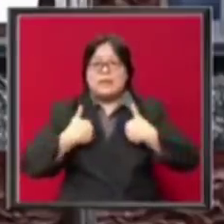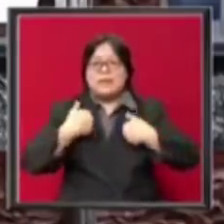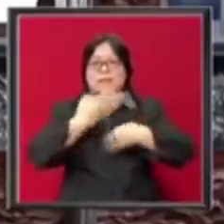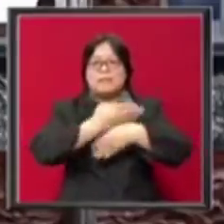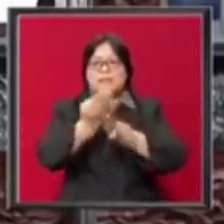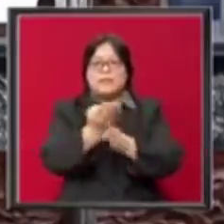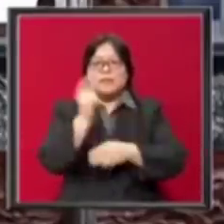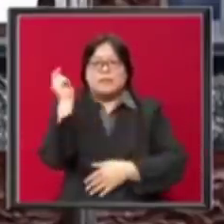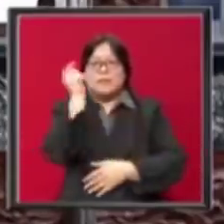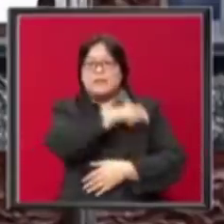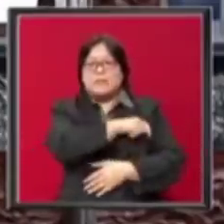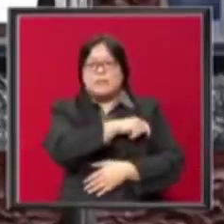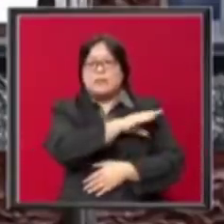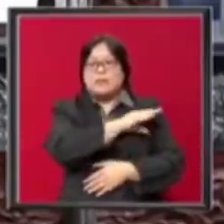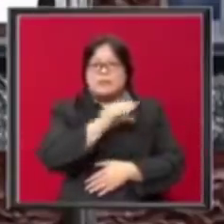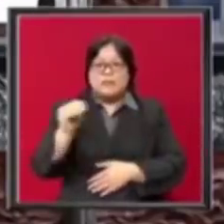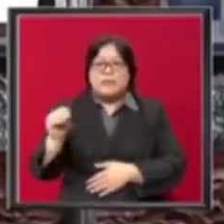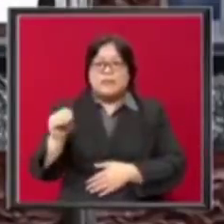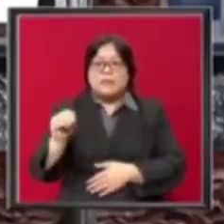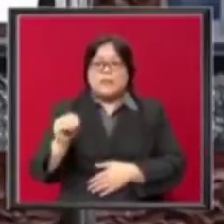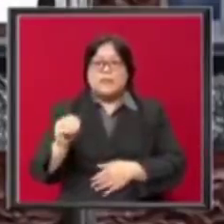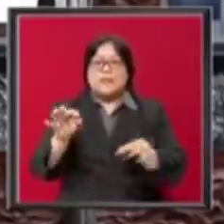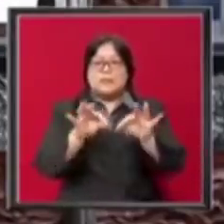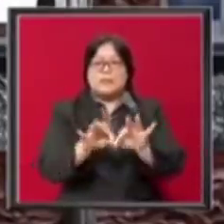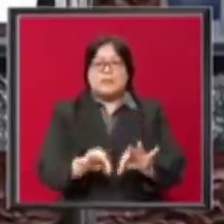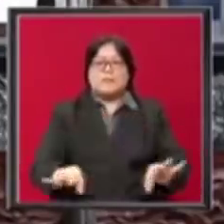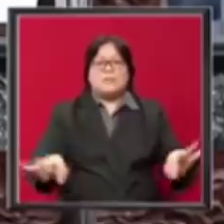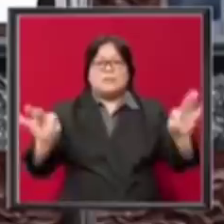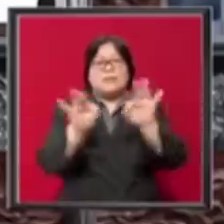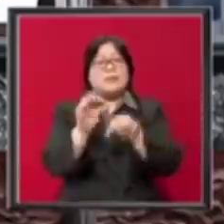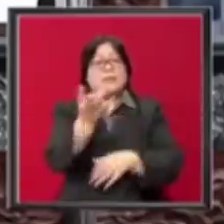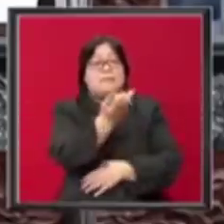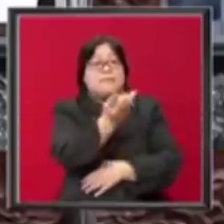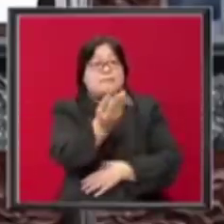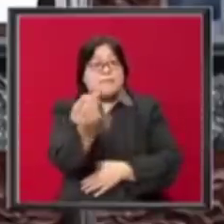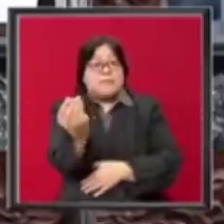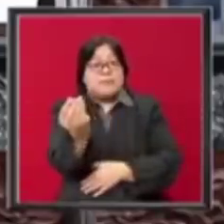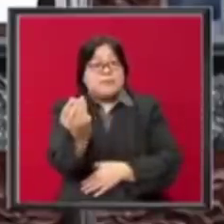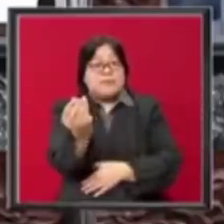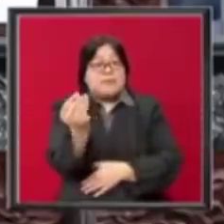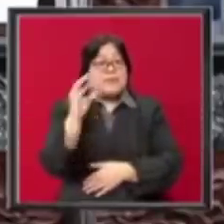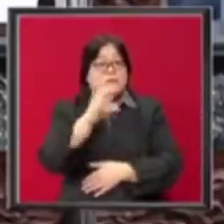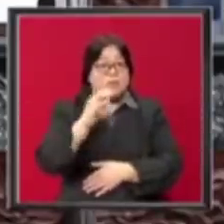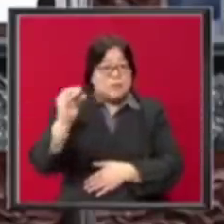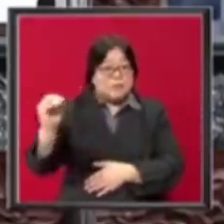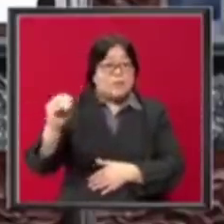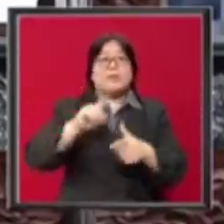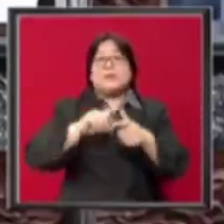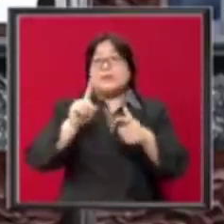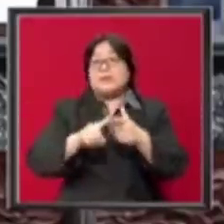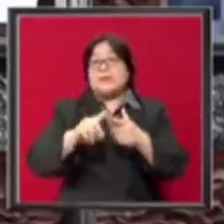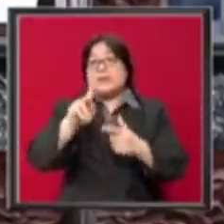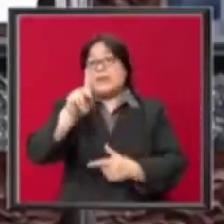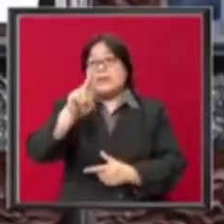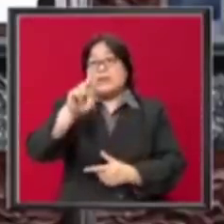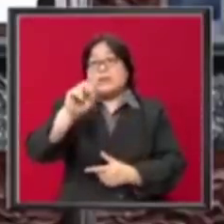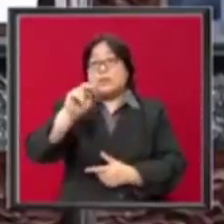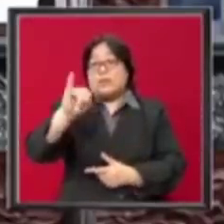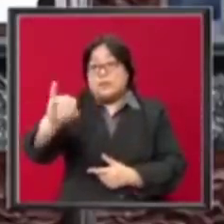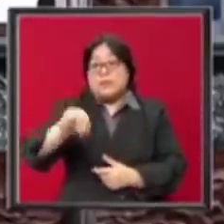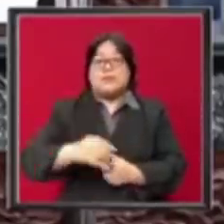bentuk penipuan dan juga kepentingan beberapa syarikat ataupun kroni